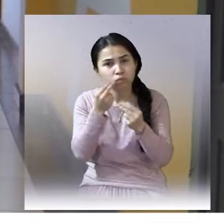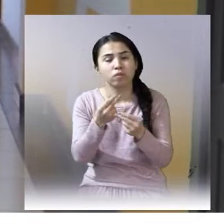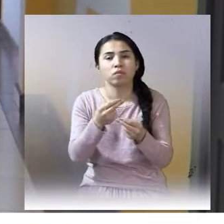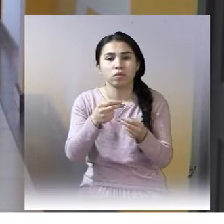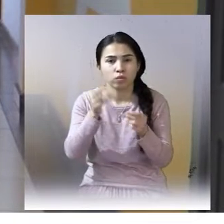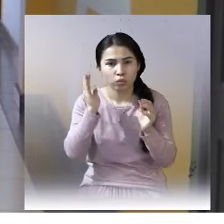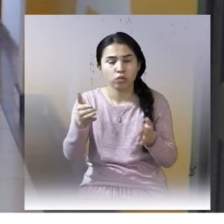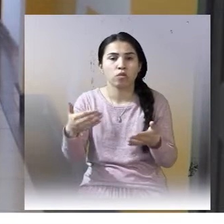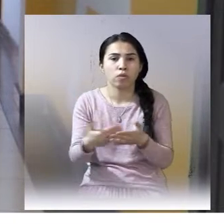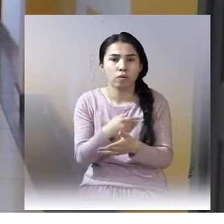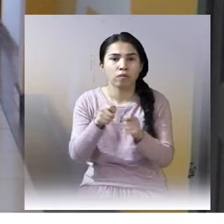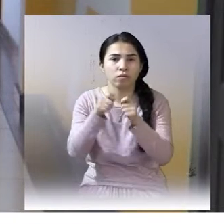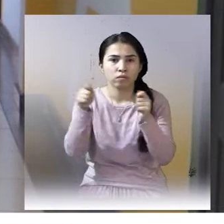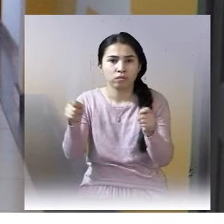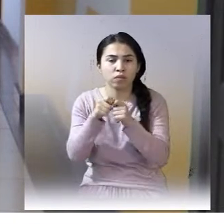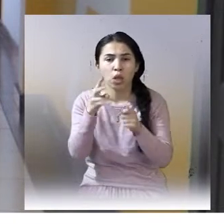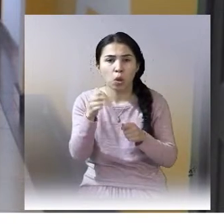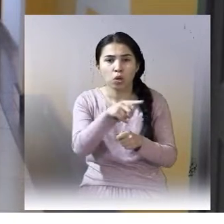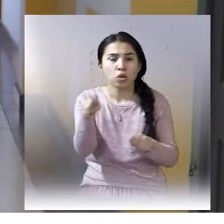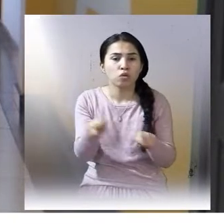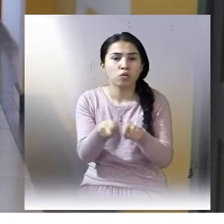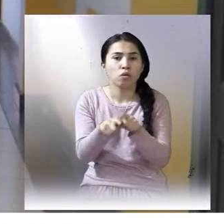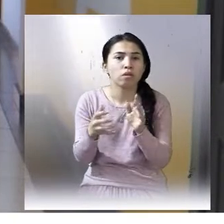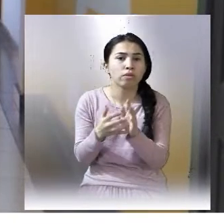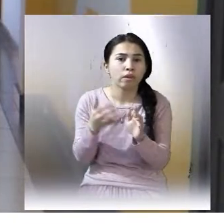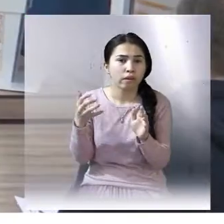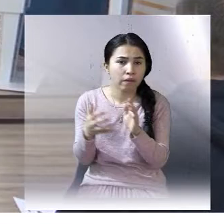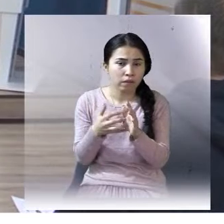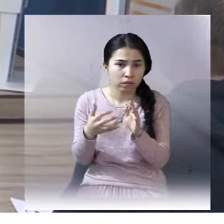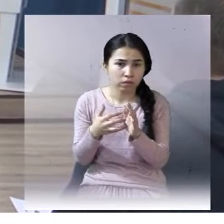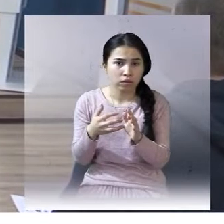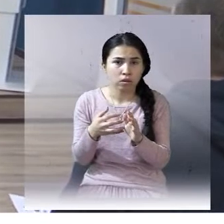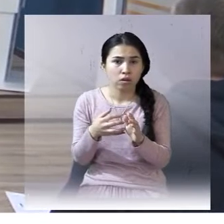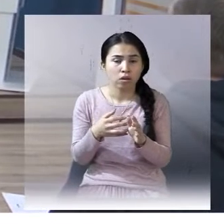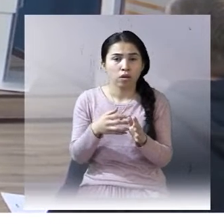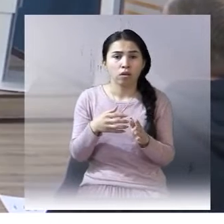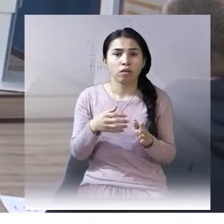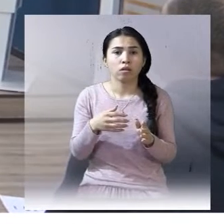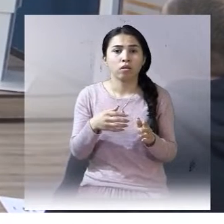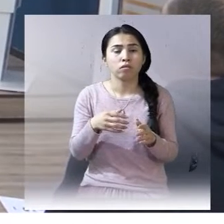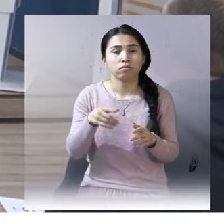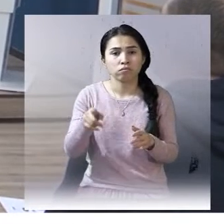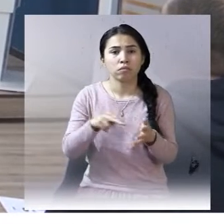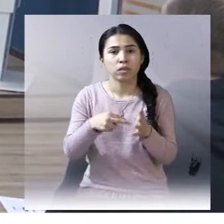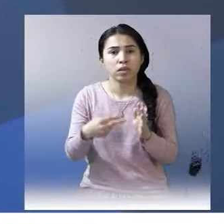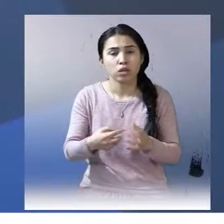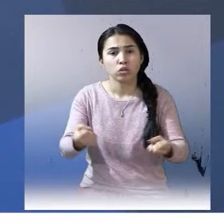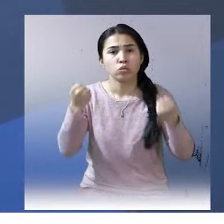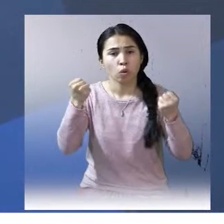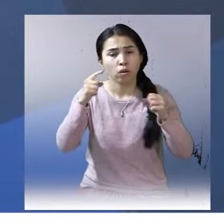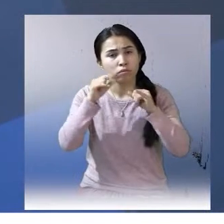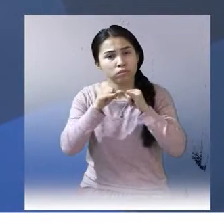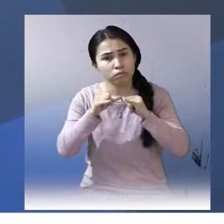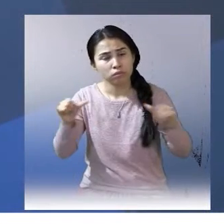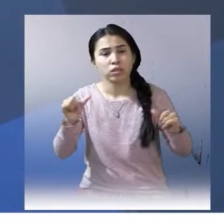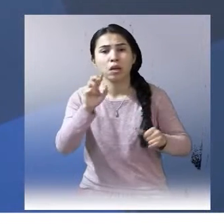асырмағандықтан кейбір кезде бізде жемқорлықтың нақты жағдайлар болады. Сонымен қатар мемлекет басшысы қол қойған заңда басшыларға